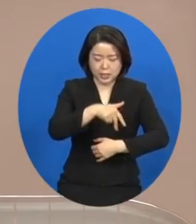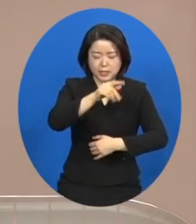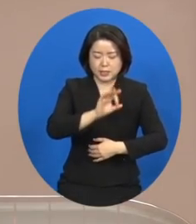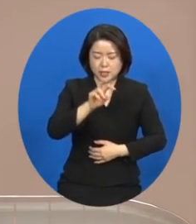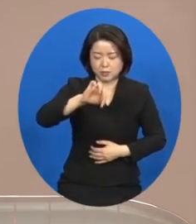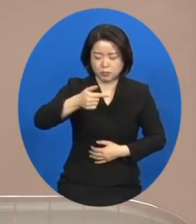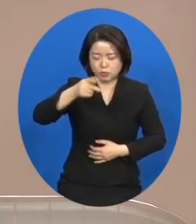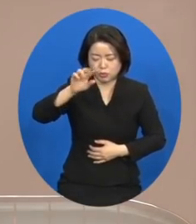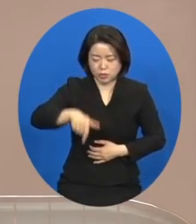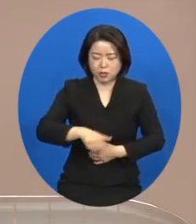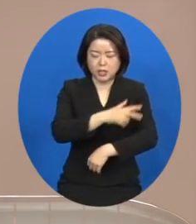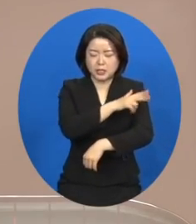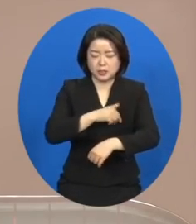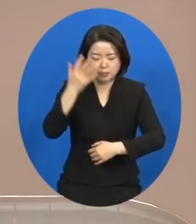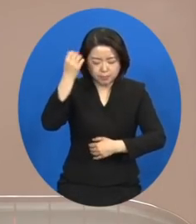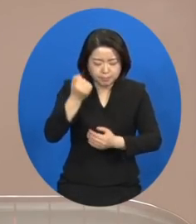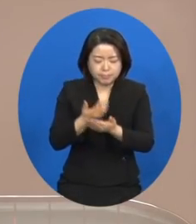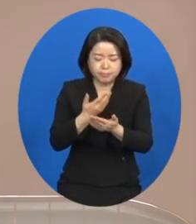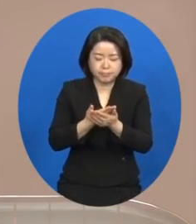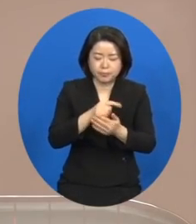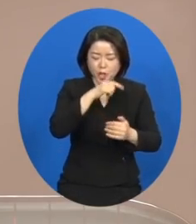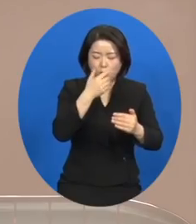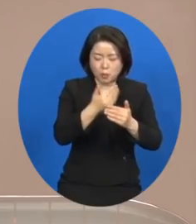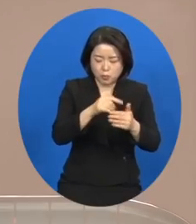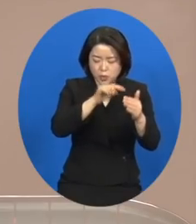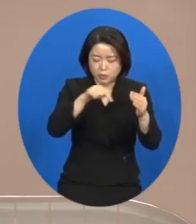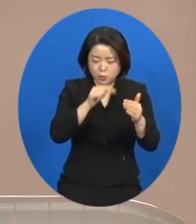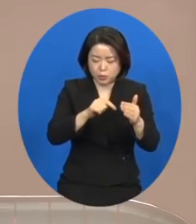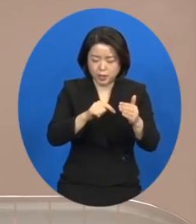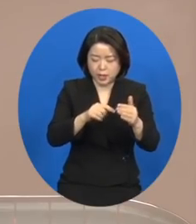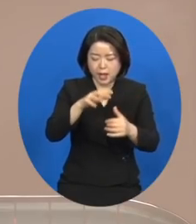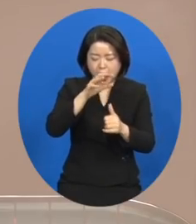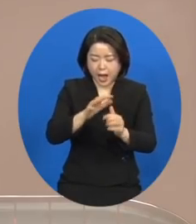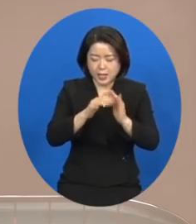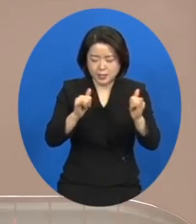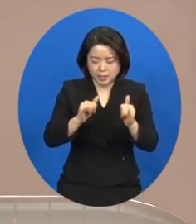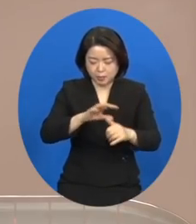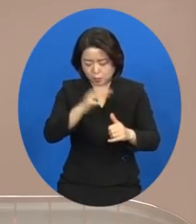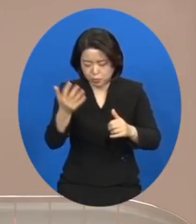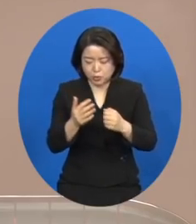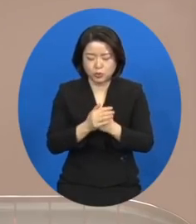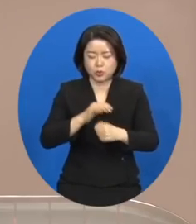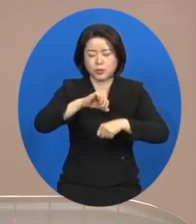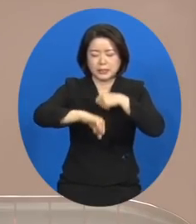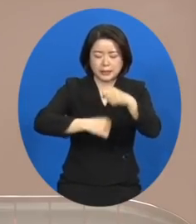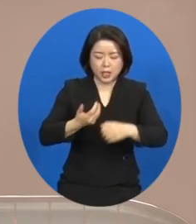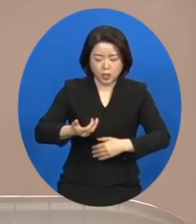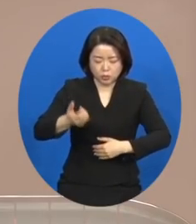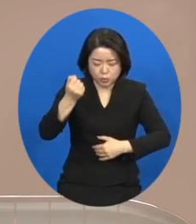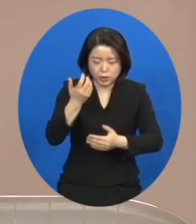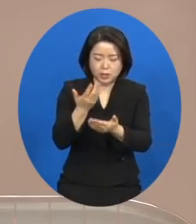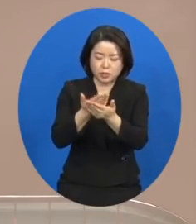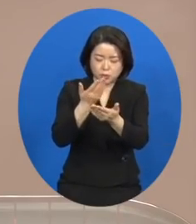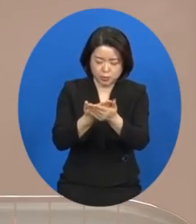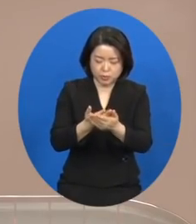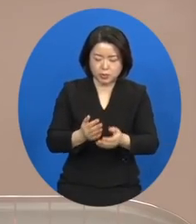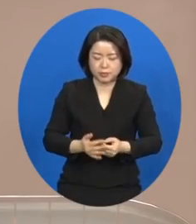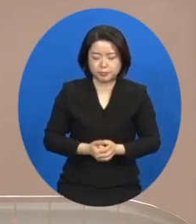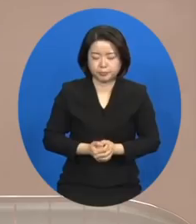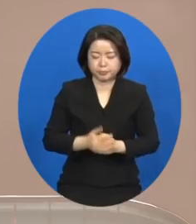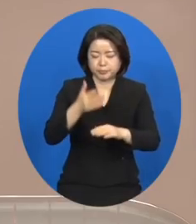집사님을 기억하여 주시고 아버지는 북한의 억눌려있는들을 풀어주시며 복음의 자유를 누릴 수 있는 그날을 보게 하여